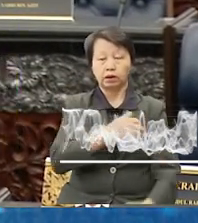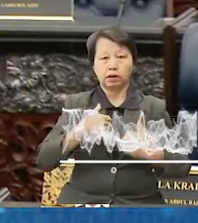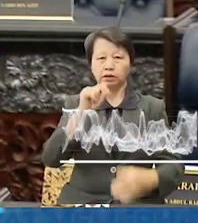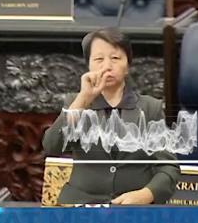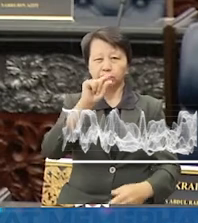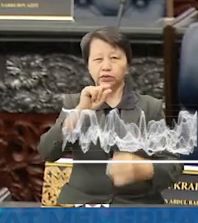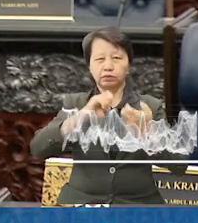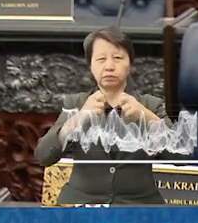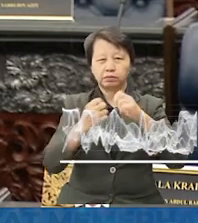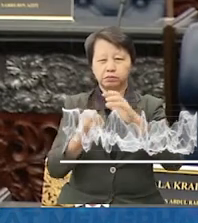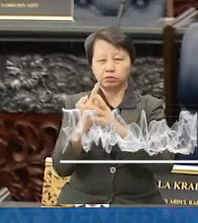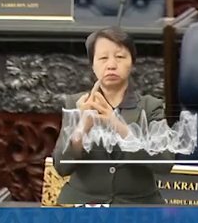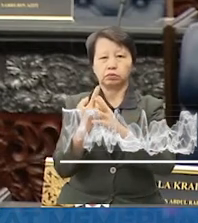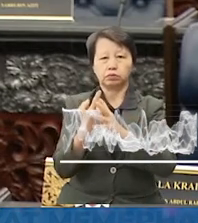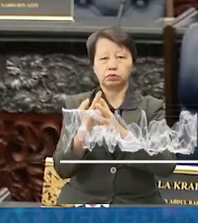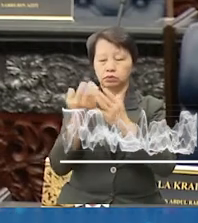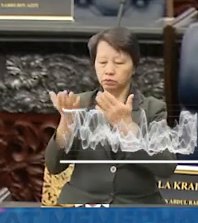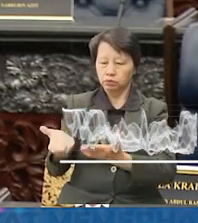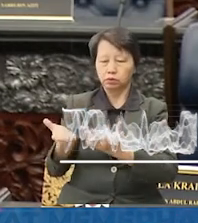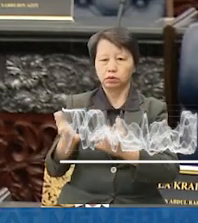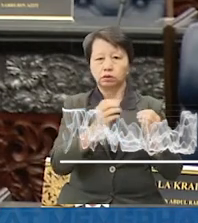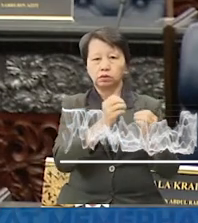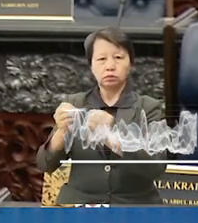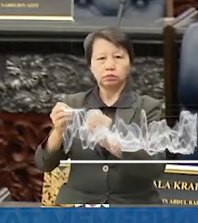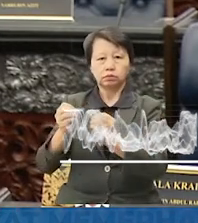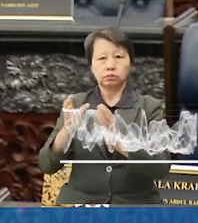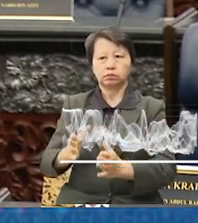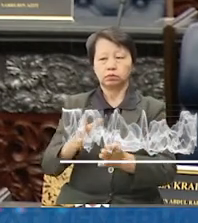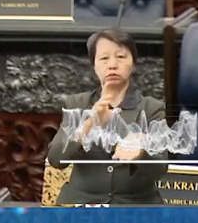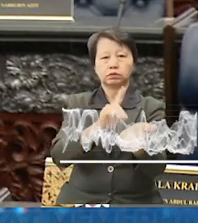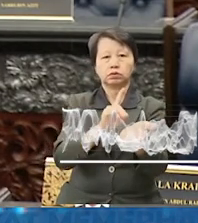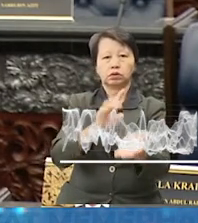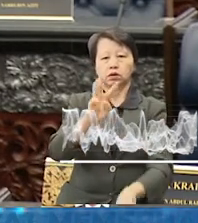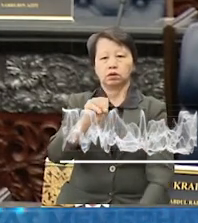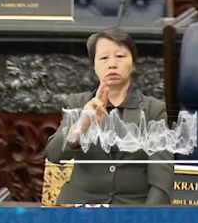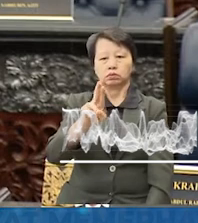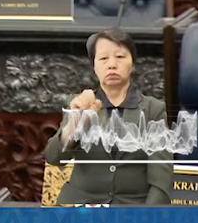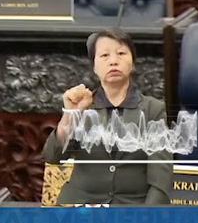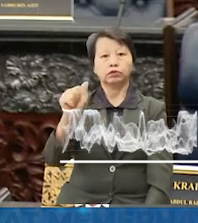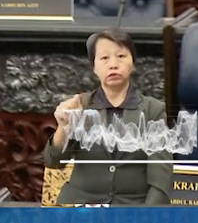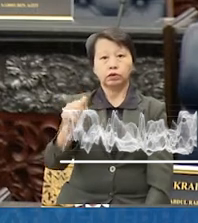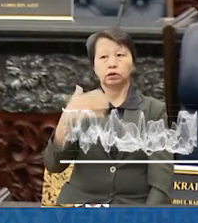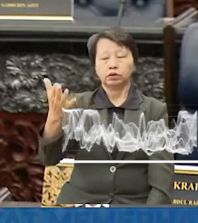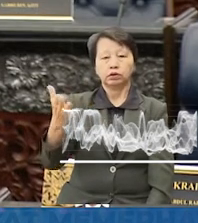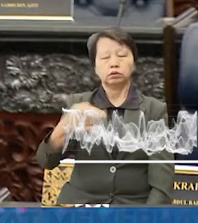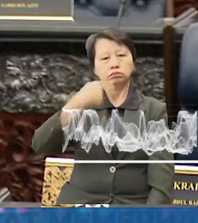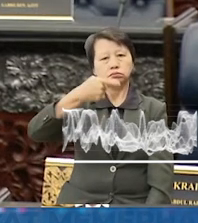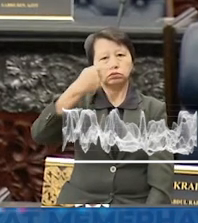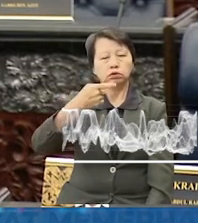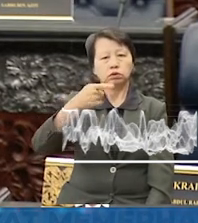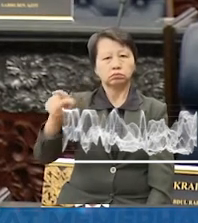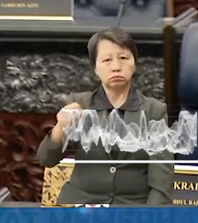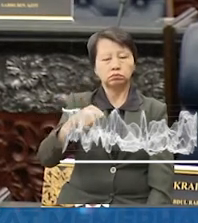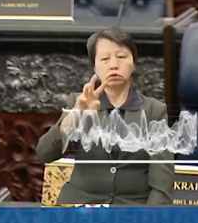sedikit kontroversi yang ditimbulkan oleh penganjur pengerusinya, Dr. Musa Nordin, ya, yang beliau mengatakan